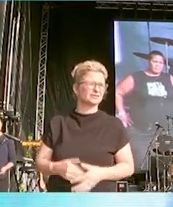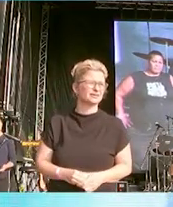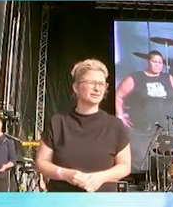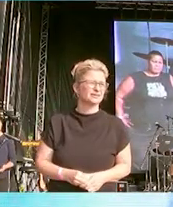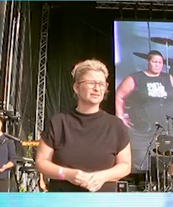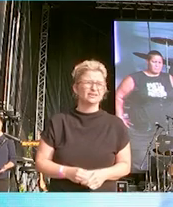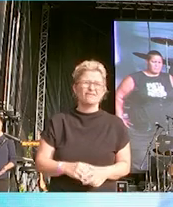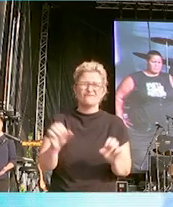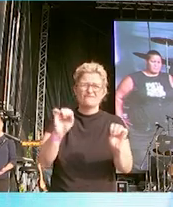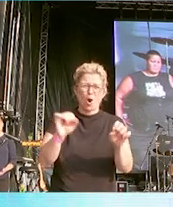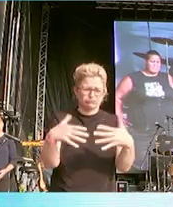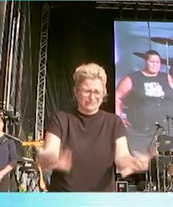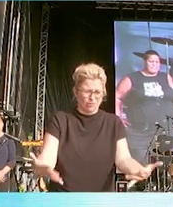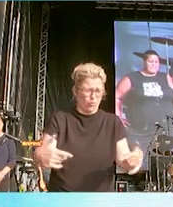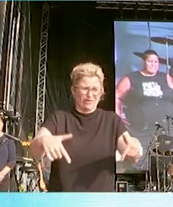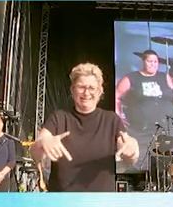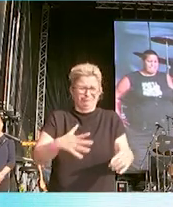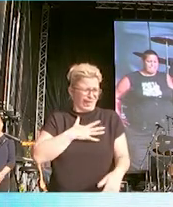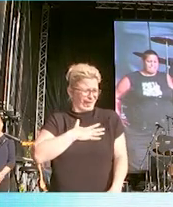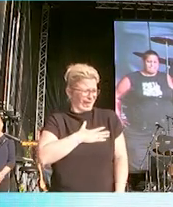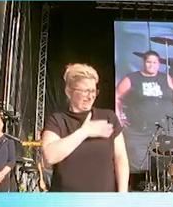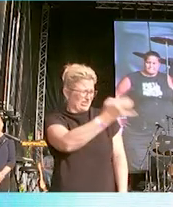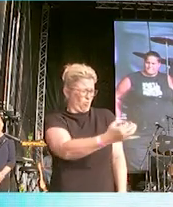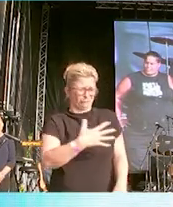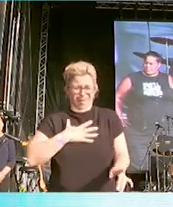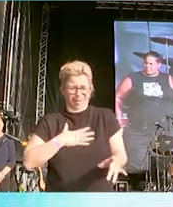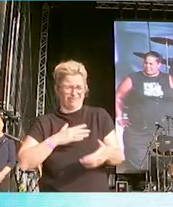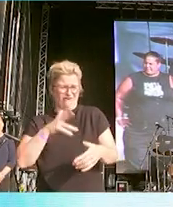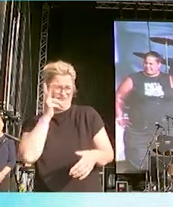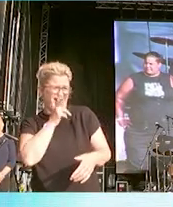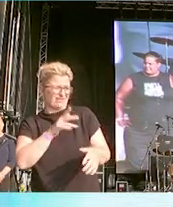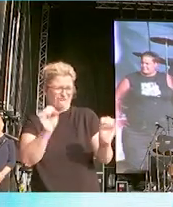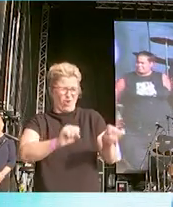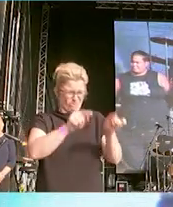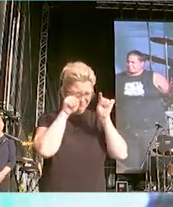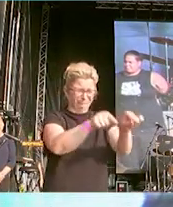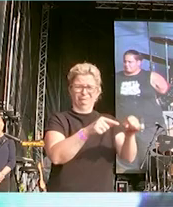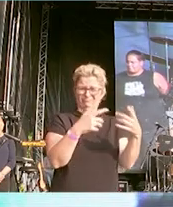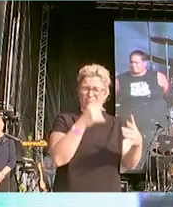wurde ausgerechnet ihr Sohn, ihr Vater oder ihr Freund ermordet?